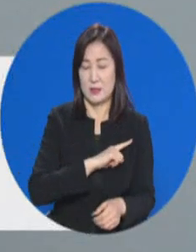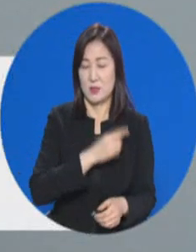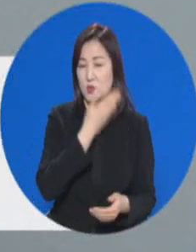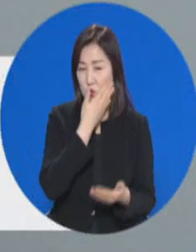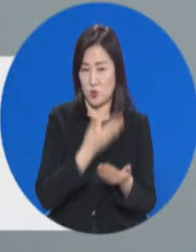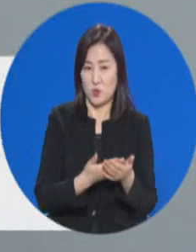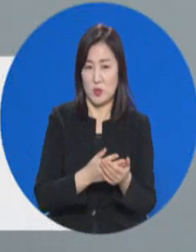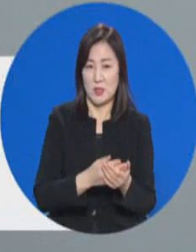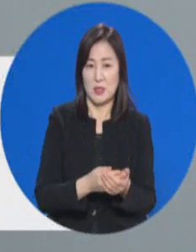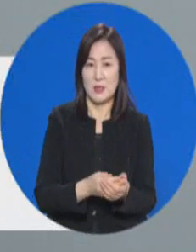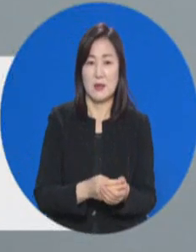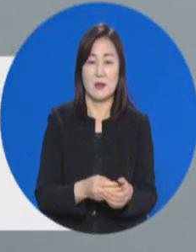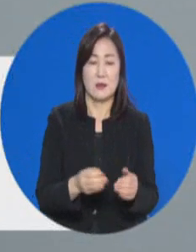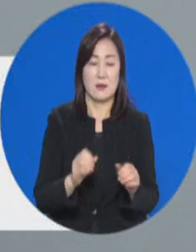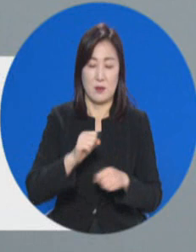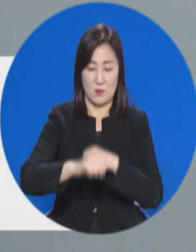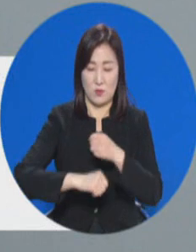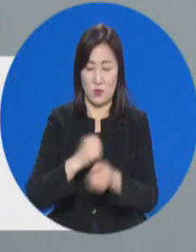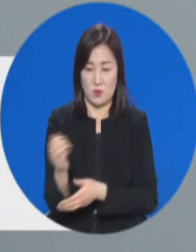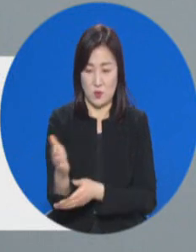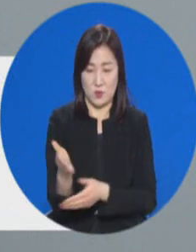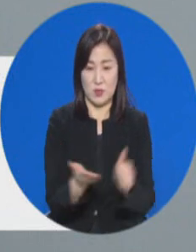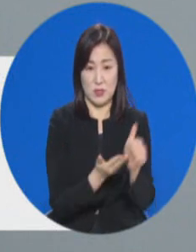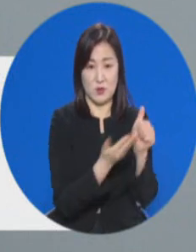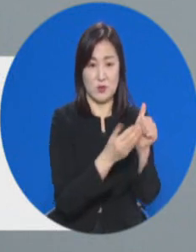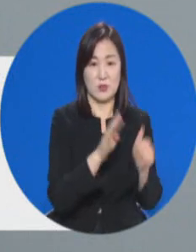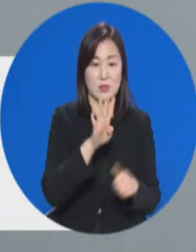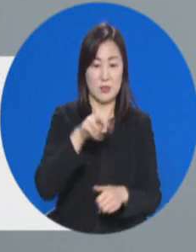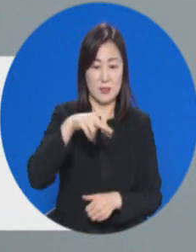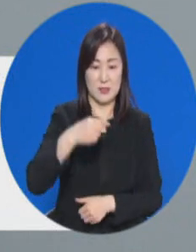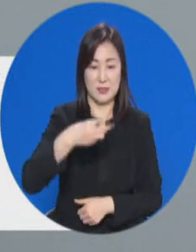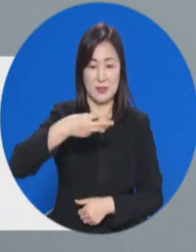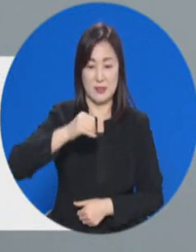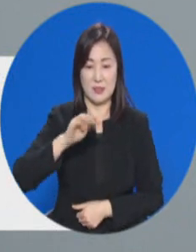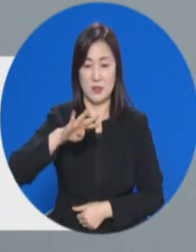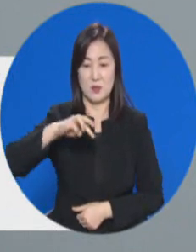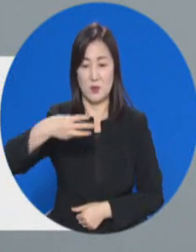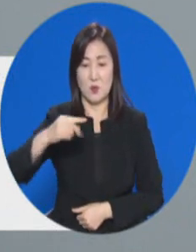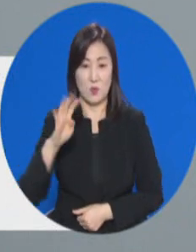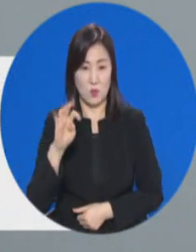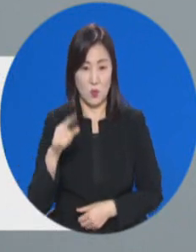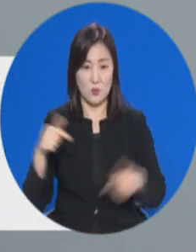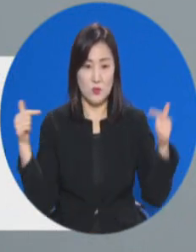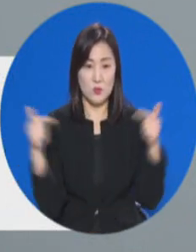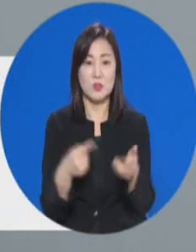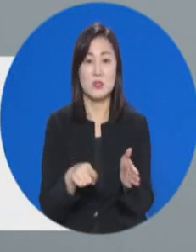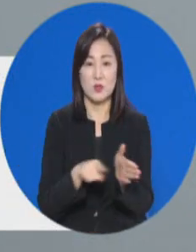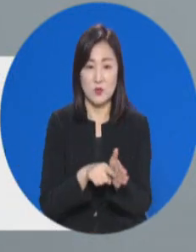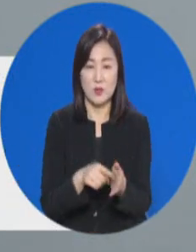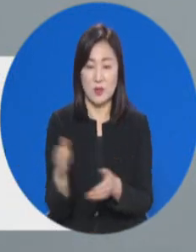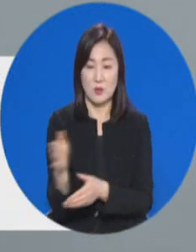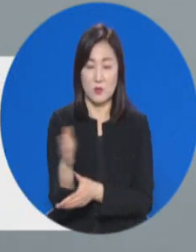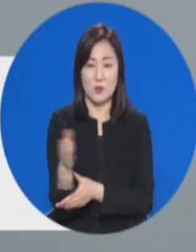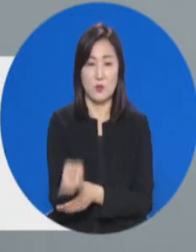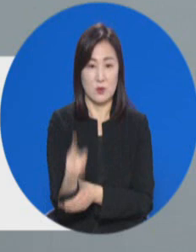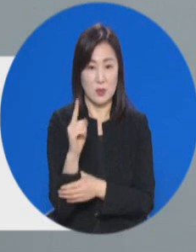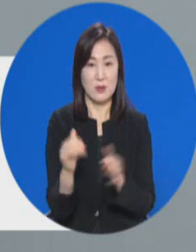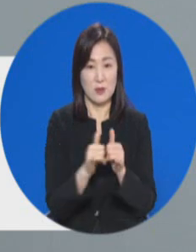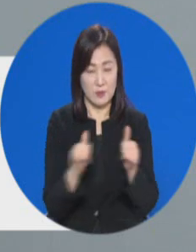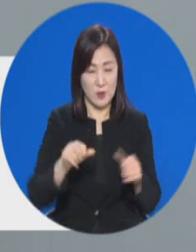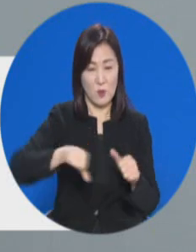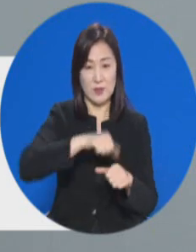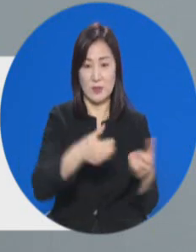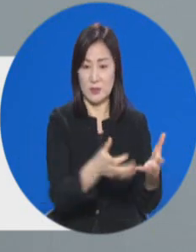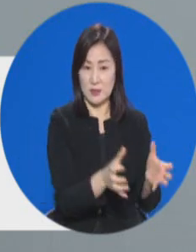양식장 스티로폼을 획기적으로 저감하기 위해 양식어업인 환경단체 및 소비자단체, 부표 생산업체